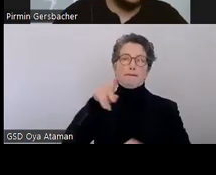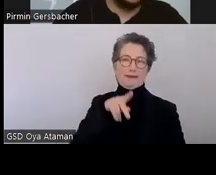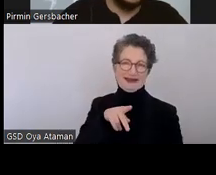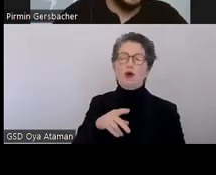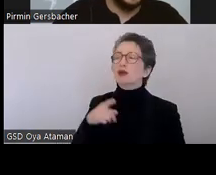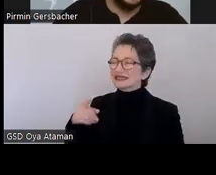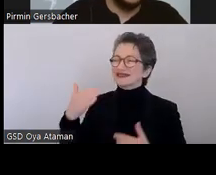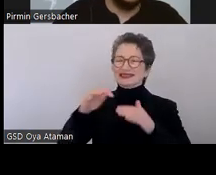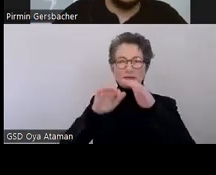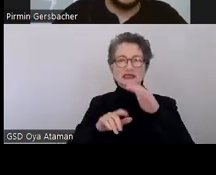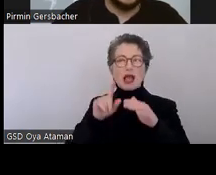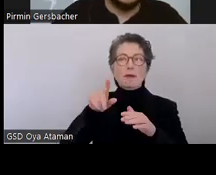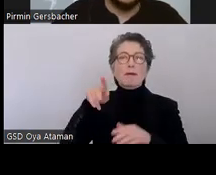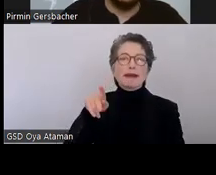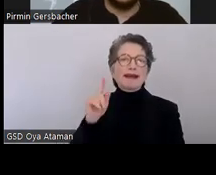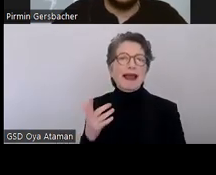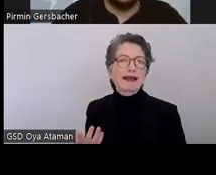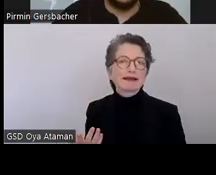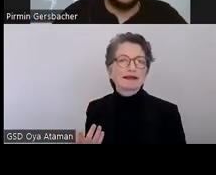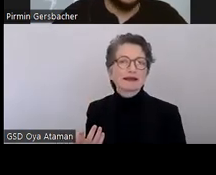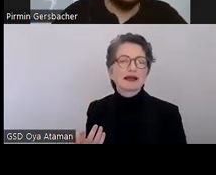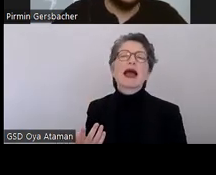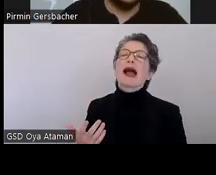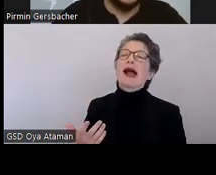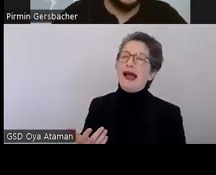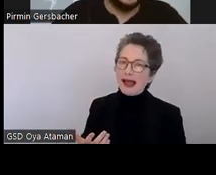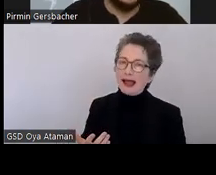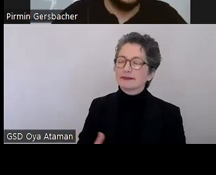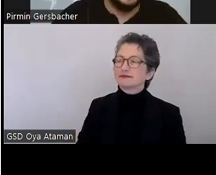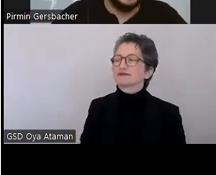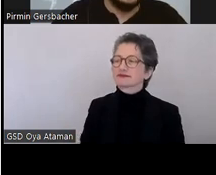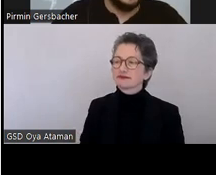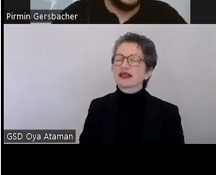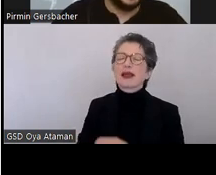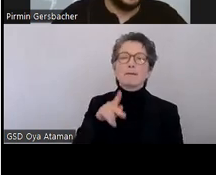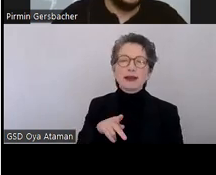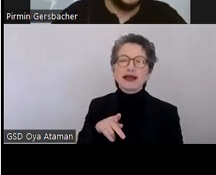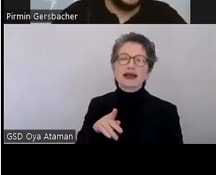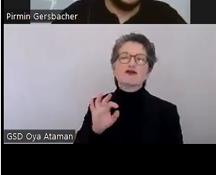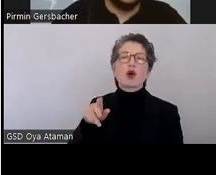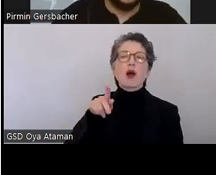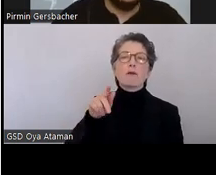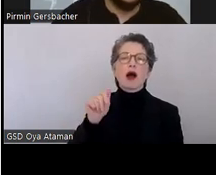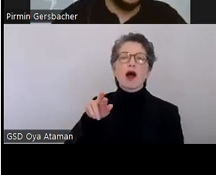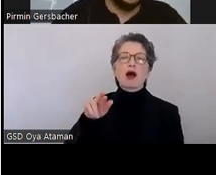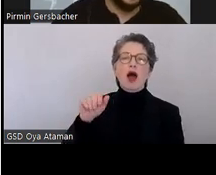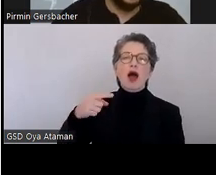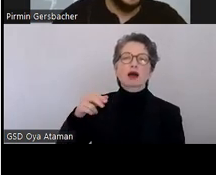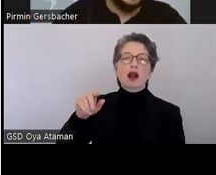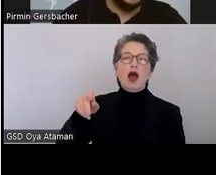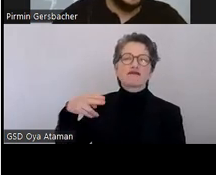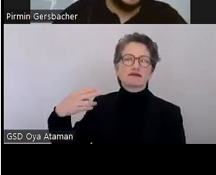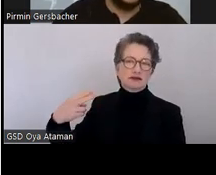nebendran. Es sollte im Prinzip, es ist Text, da steht ein Paragraph. Wir haben es auch hier auf der Seite, hier ist es dann eben schöner